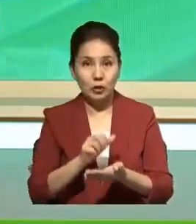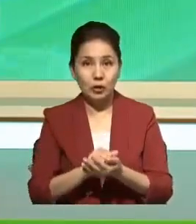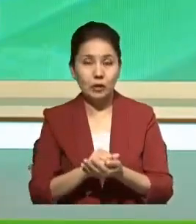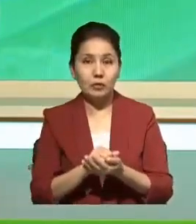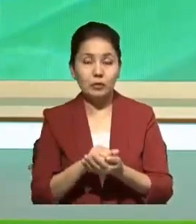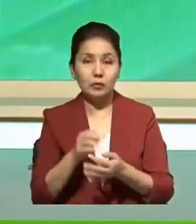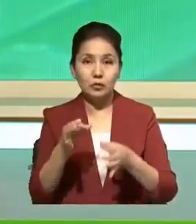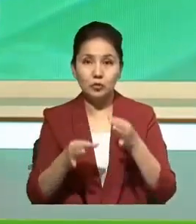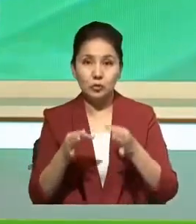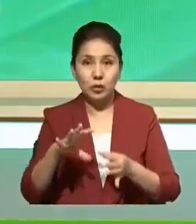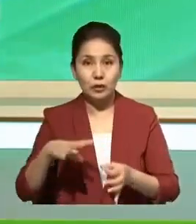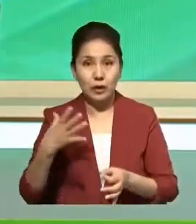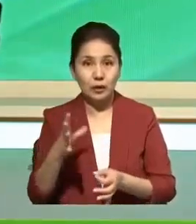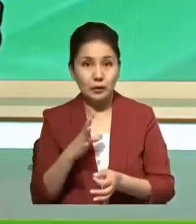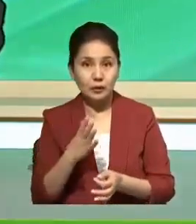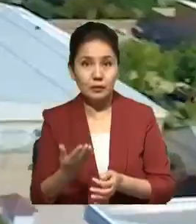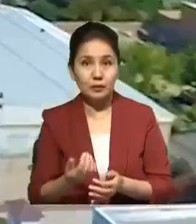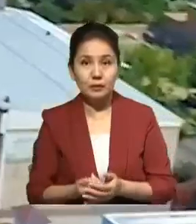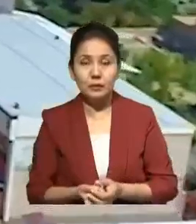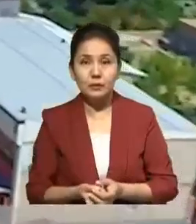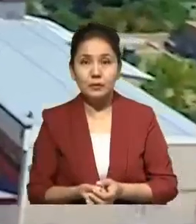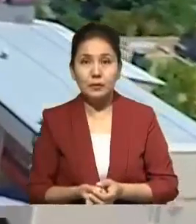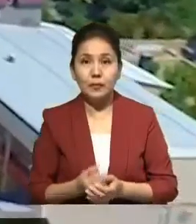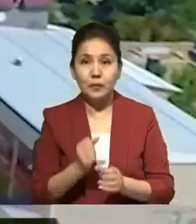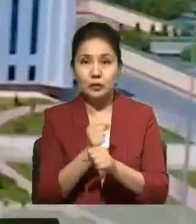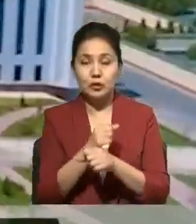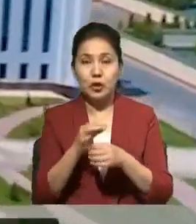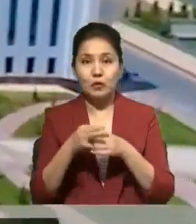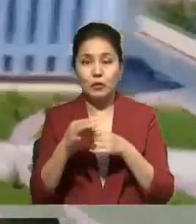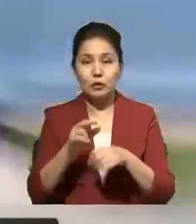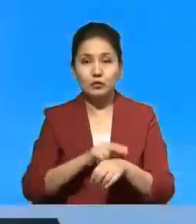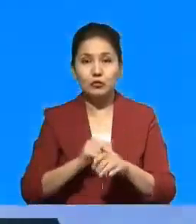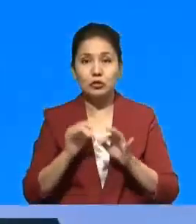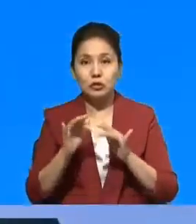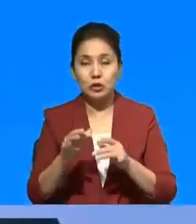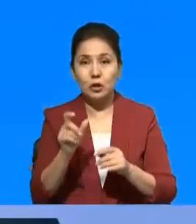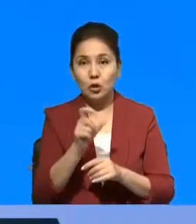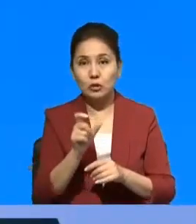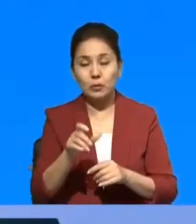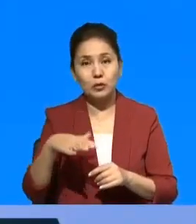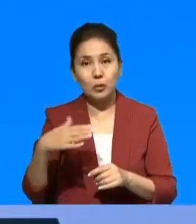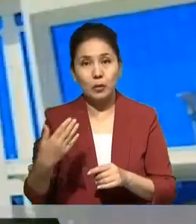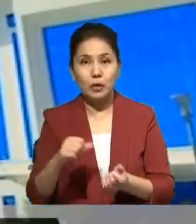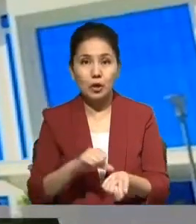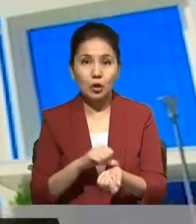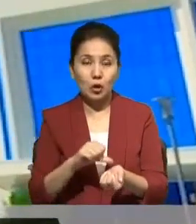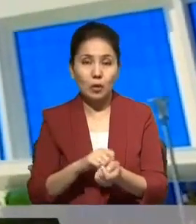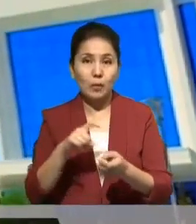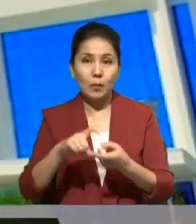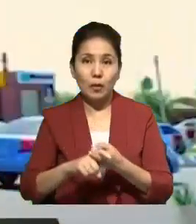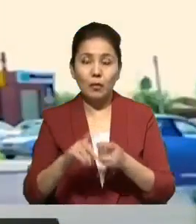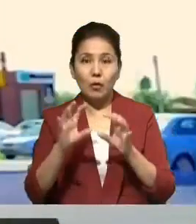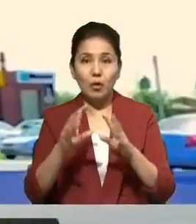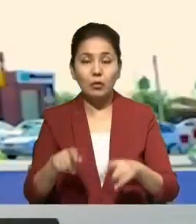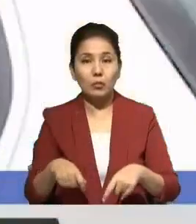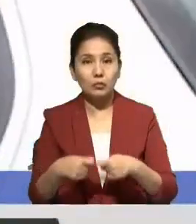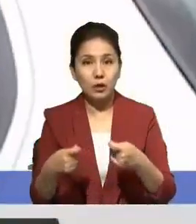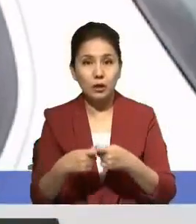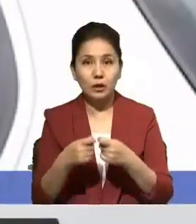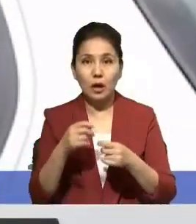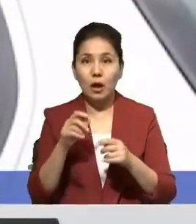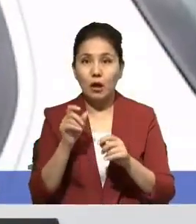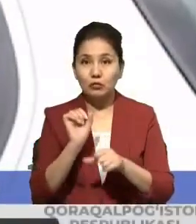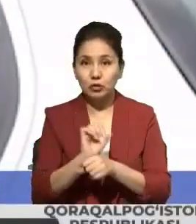uchun sudlangan edi. Jizzax viloyati ichki ishlar organlari xodimlari tomonidan giyohvandlik bilan bog'liq qonun buzarliklarga